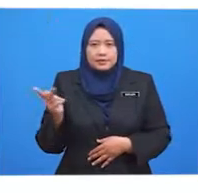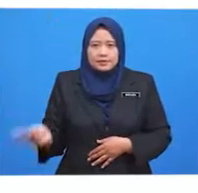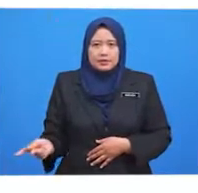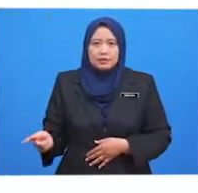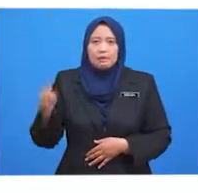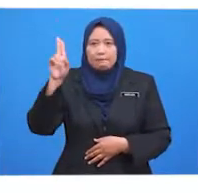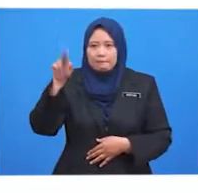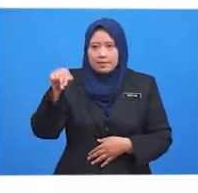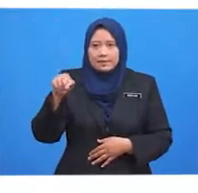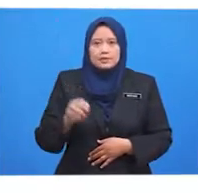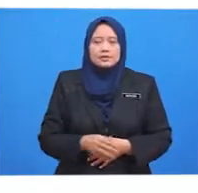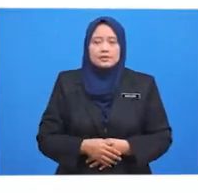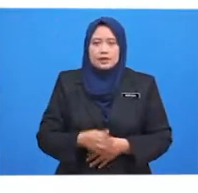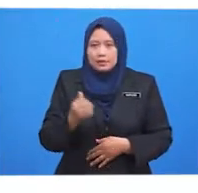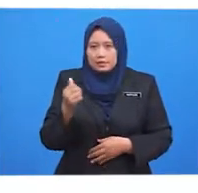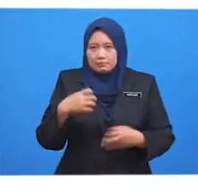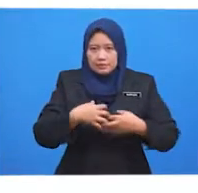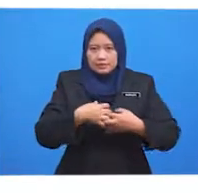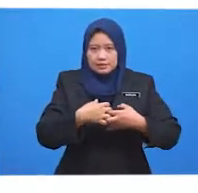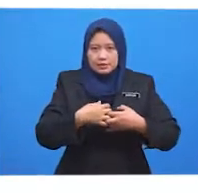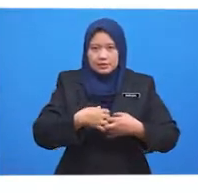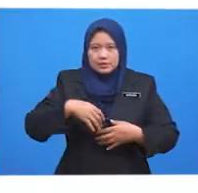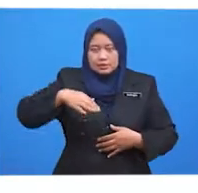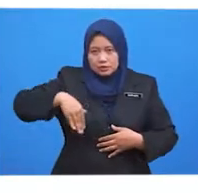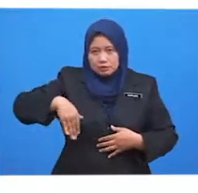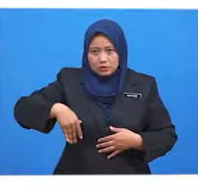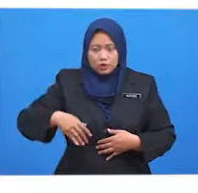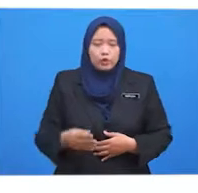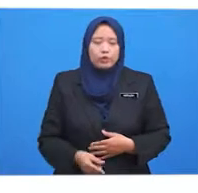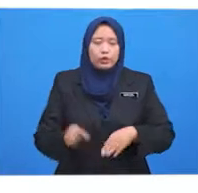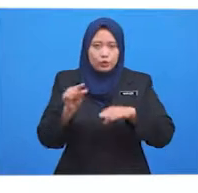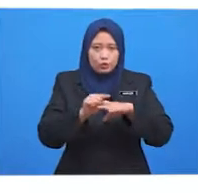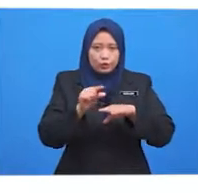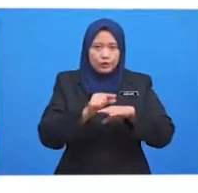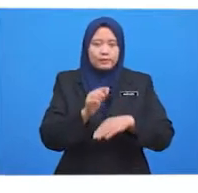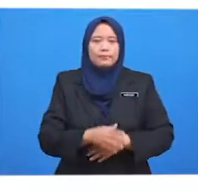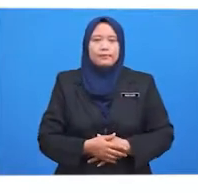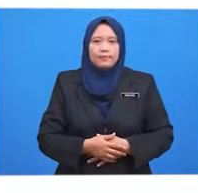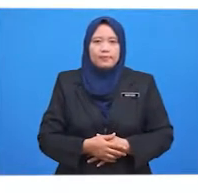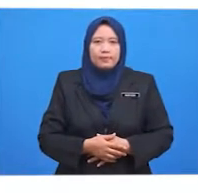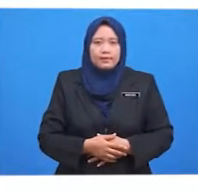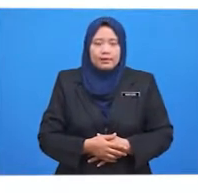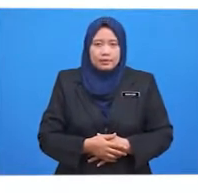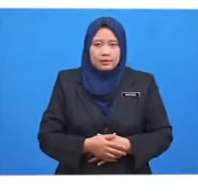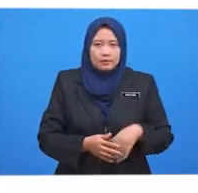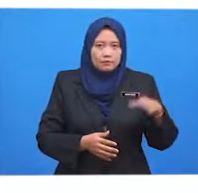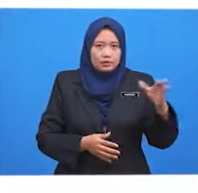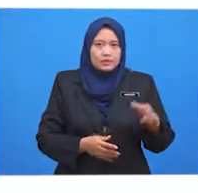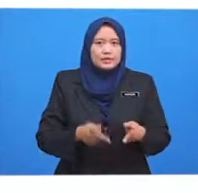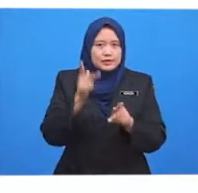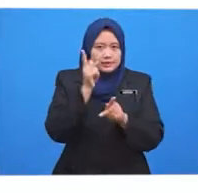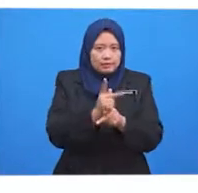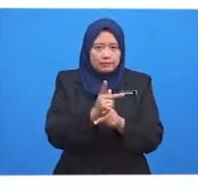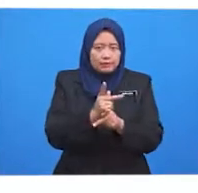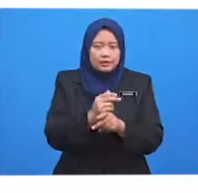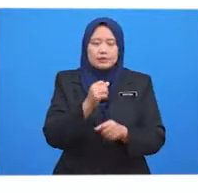14. Periksa mesin sebelum guna. Pastikan mesin berfungsi. 15. Simpan dengan